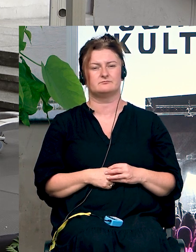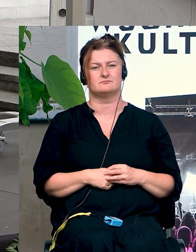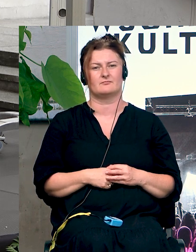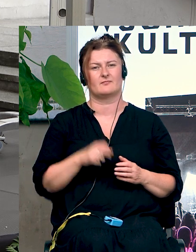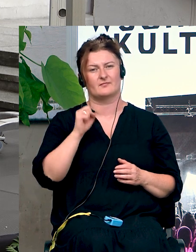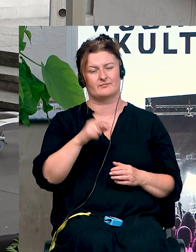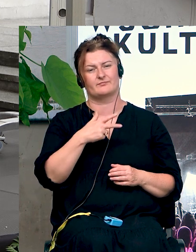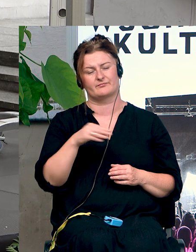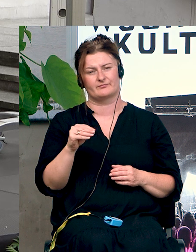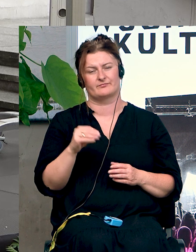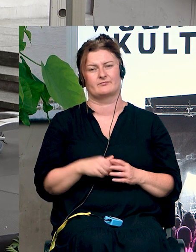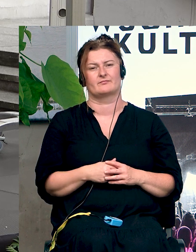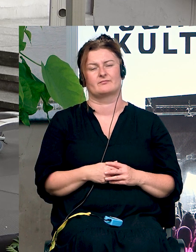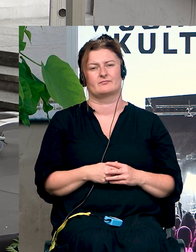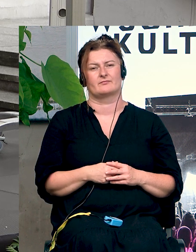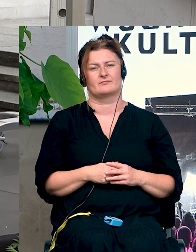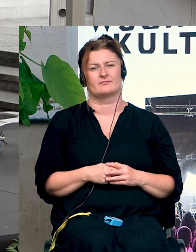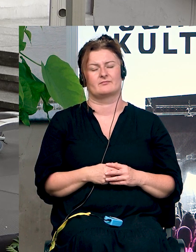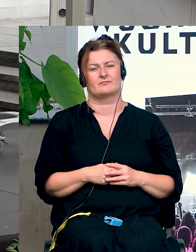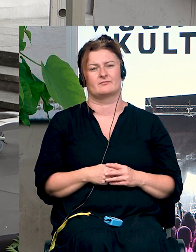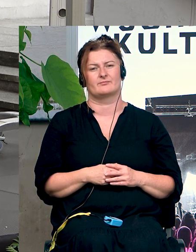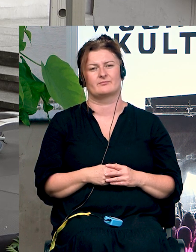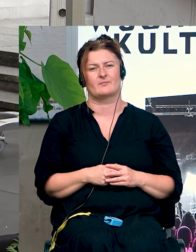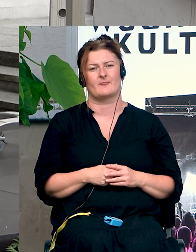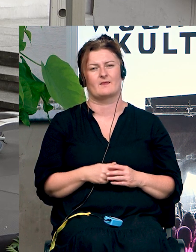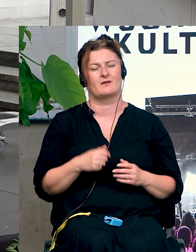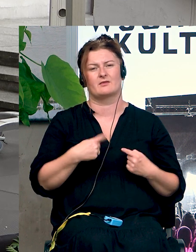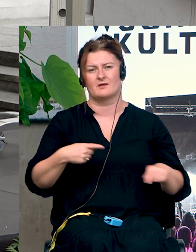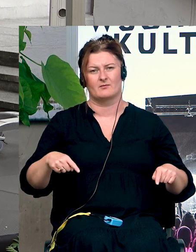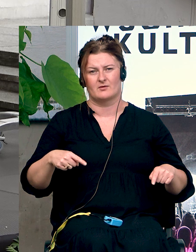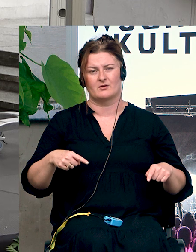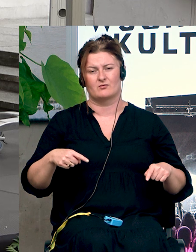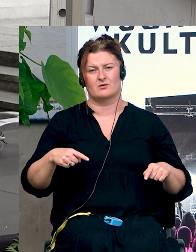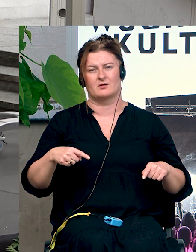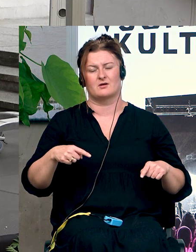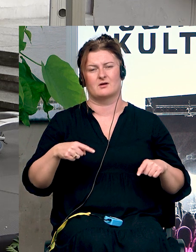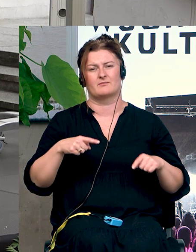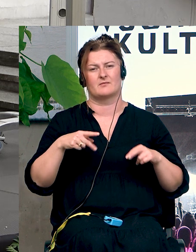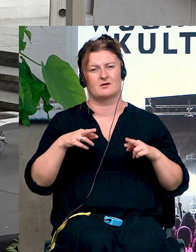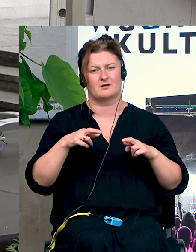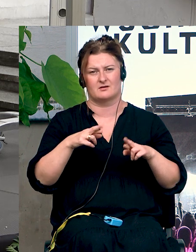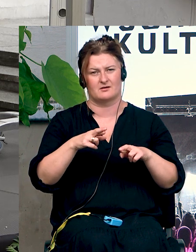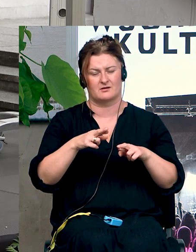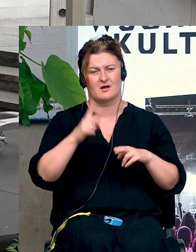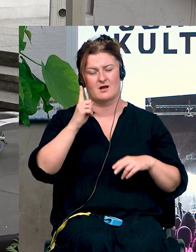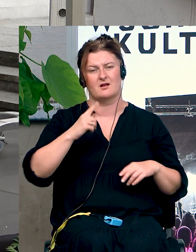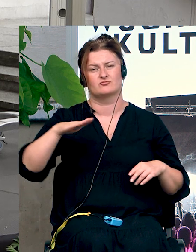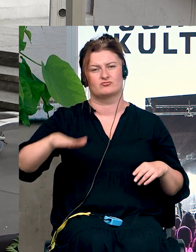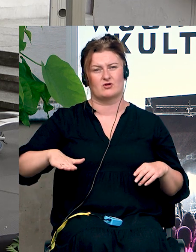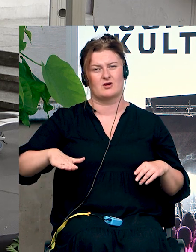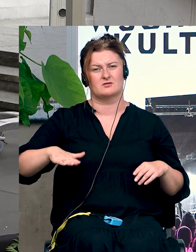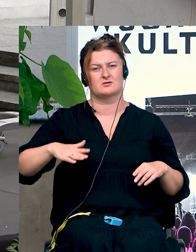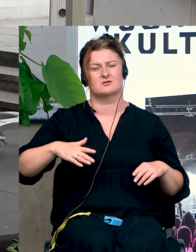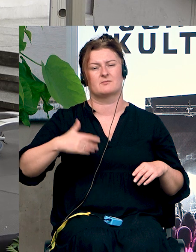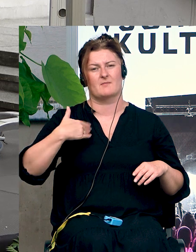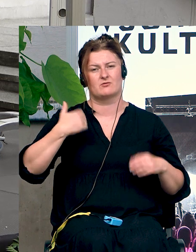Tak i nie. U mnie nie było raku nikoli, ale ja w dzieciństwie miała ważkie zachorowanie i na